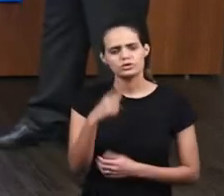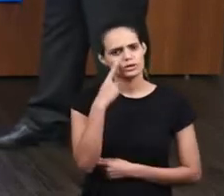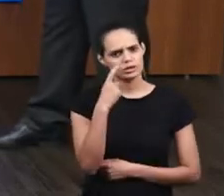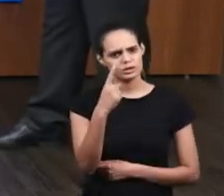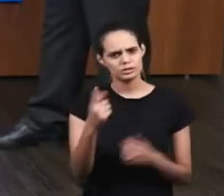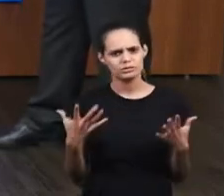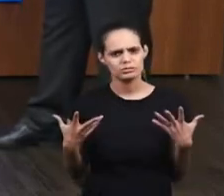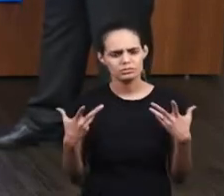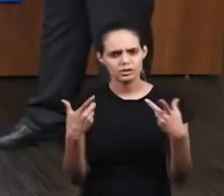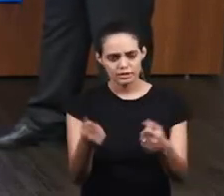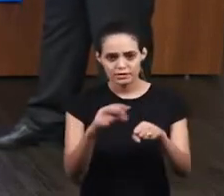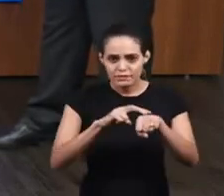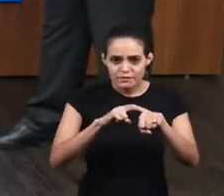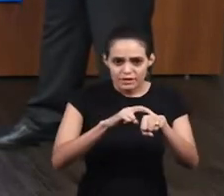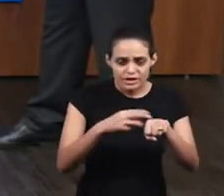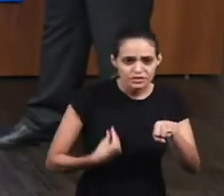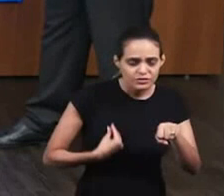Was ist die Straße? Das ist der Weg.